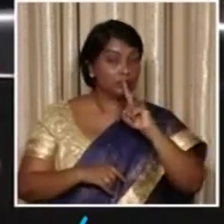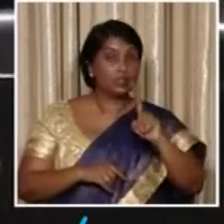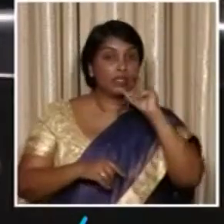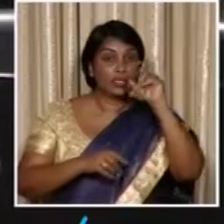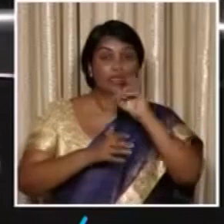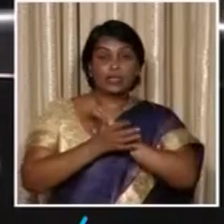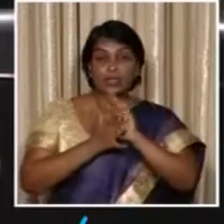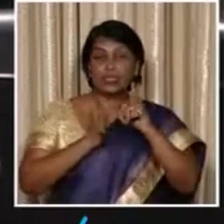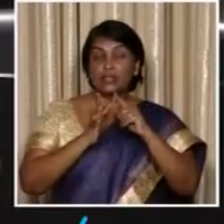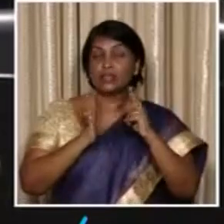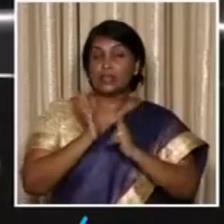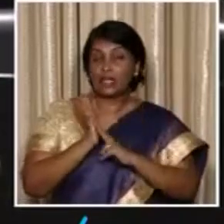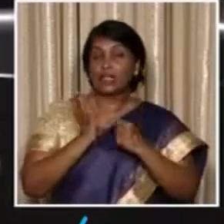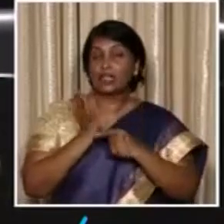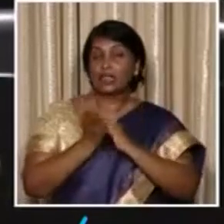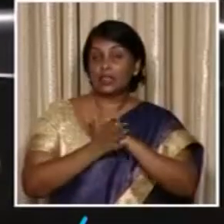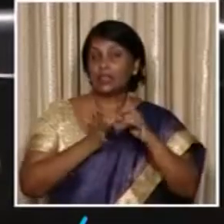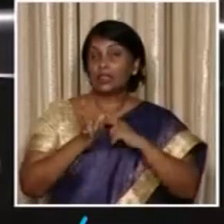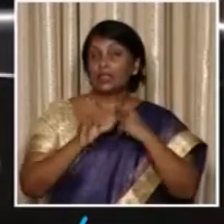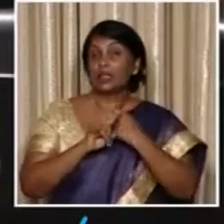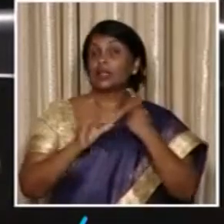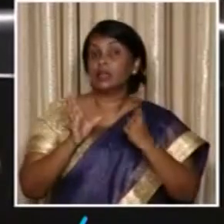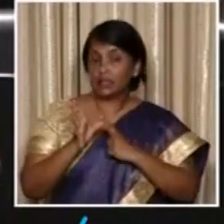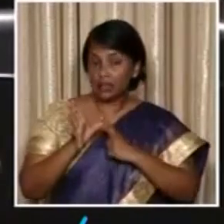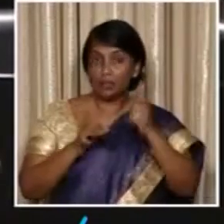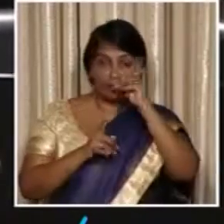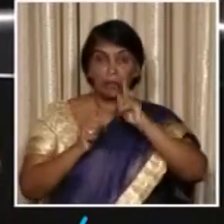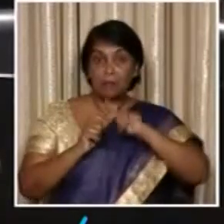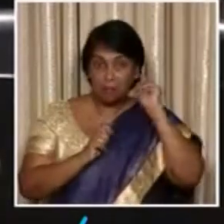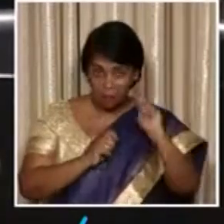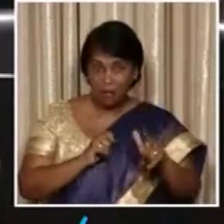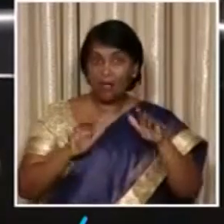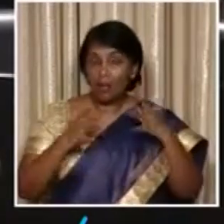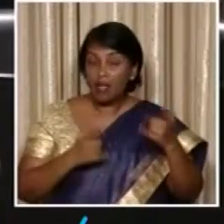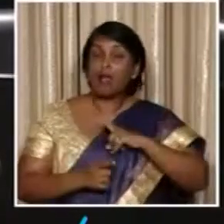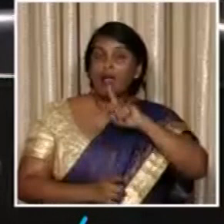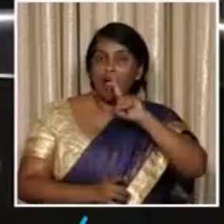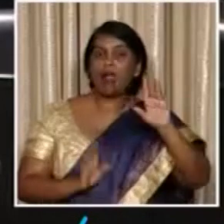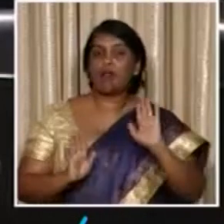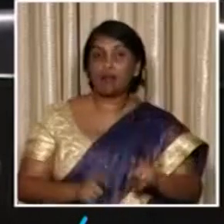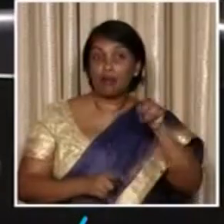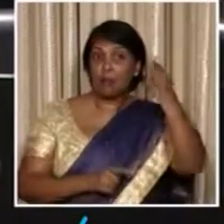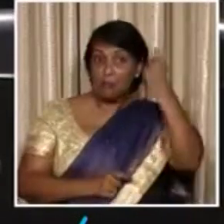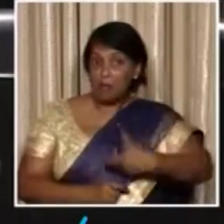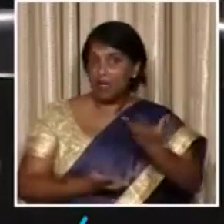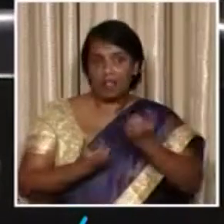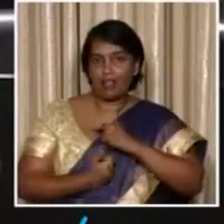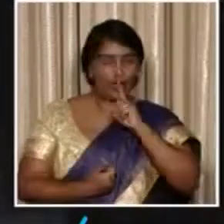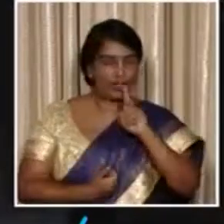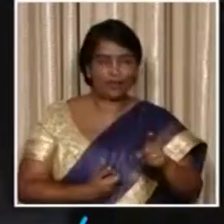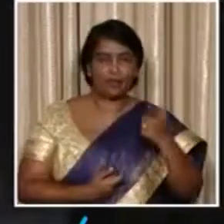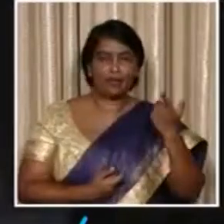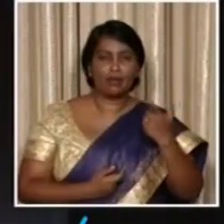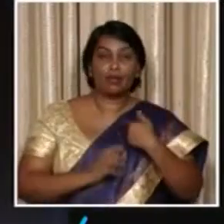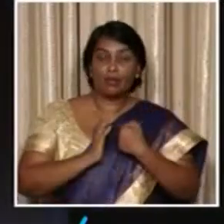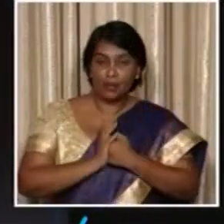චින්තක මායාදුන්න මන්ත්‍රීතුමා සභාපතිවරයා එතුමාට වැටුපක් ලැබෙනවද නැද්ද කියන එක එතුමාගෙන් අහන්න ඕන කියලා. මම ඔබතුමා ගන්නවා කියලා කිව්වේ නැහැ. ඒ ඔබතුමාට ගෞරවයක්